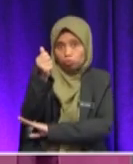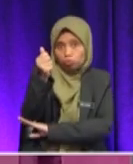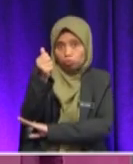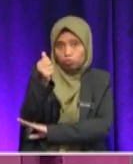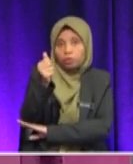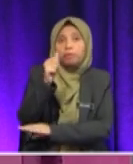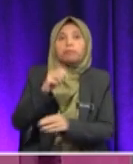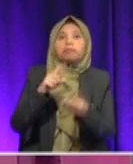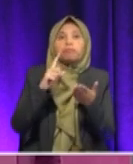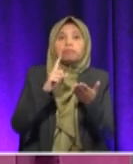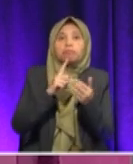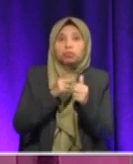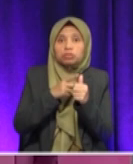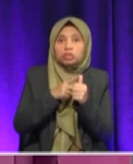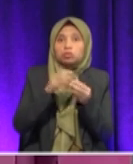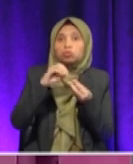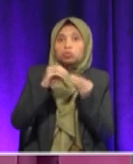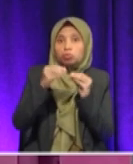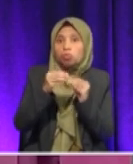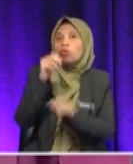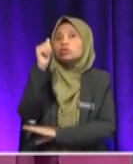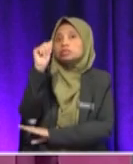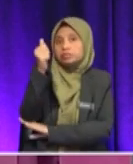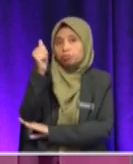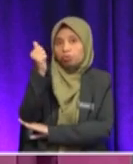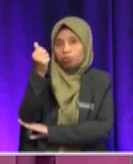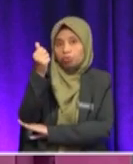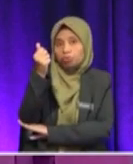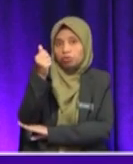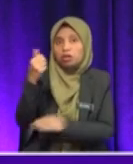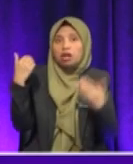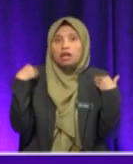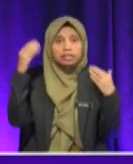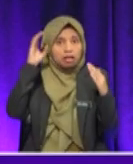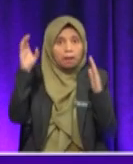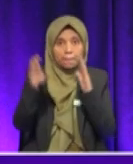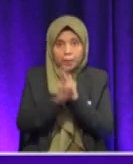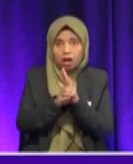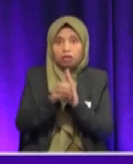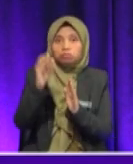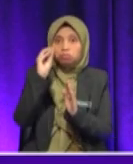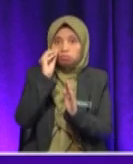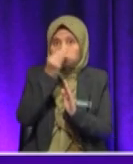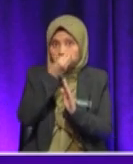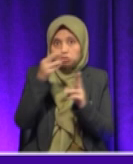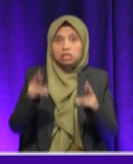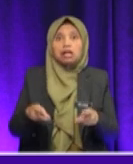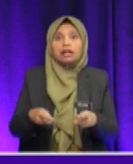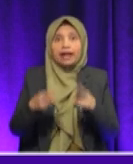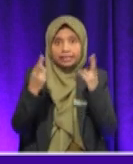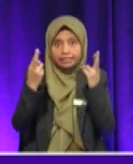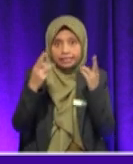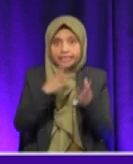10 yang penting 10 tadi 5 d10a adegan Mbak bunga raya Tahun dikeluarkan